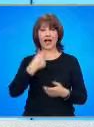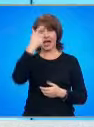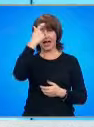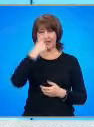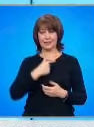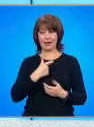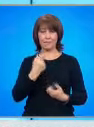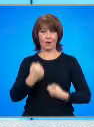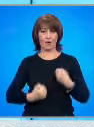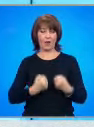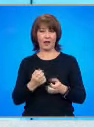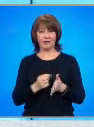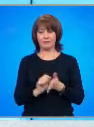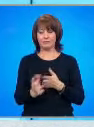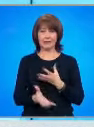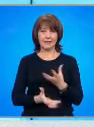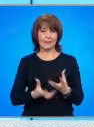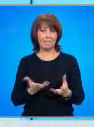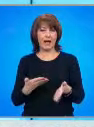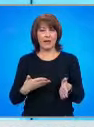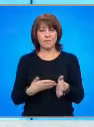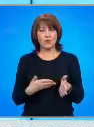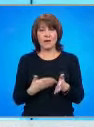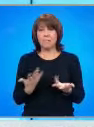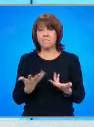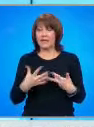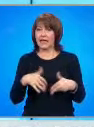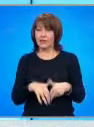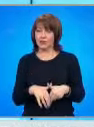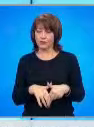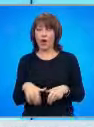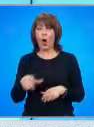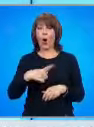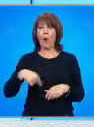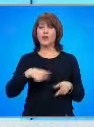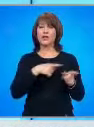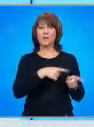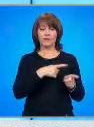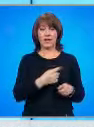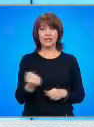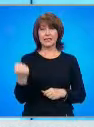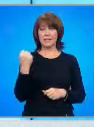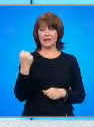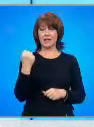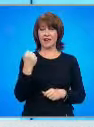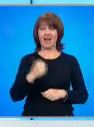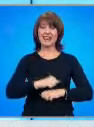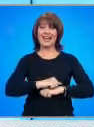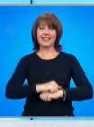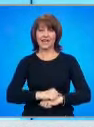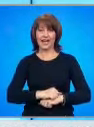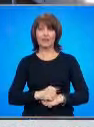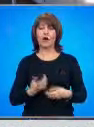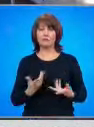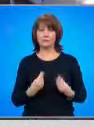проблем. Случва се този пожар. На няколко пъти прокурора, окръжния прокурор, забранява на директора на областната дирекция да